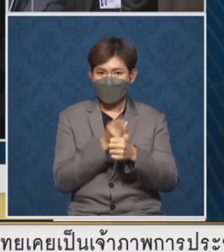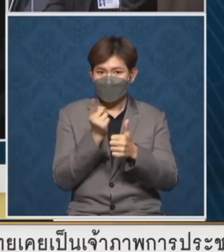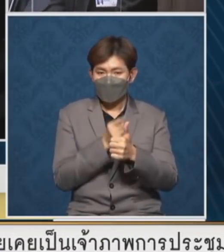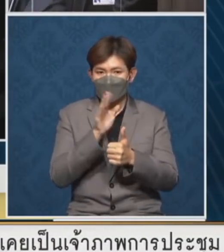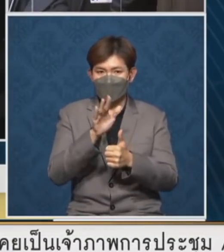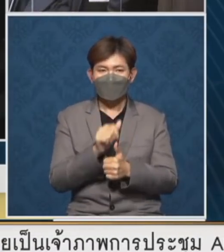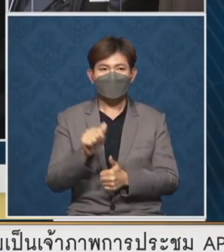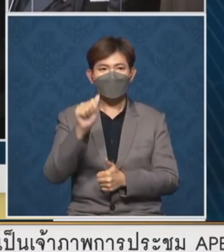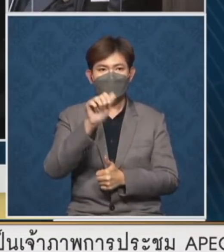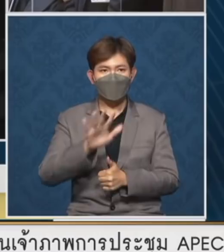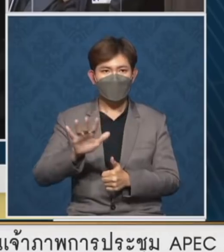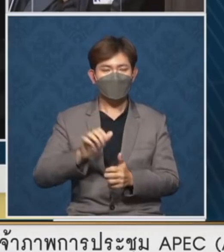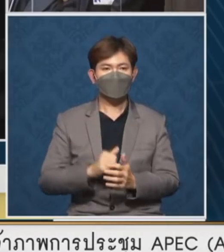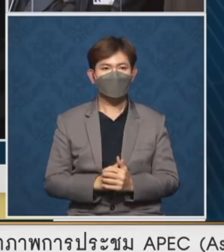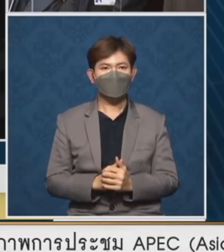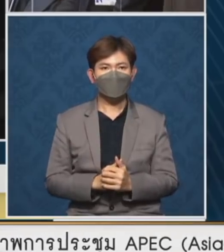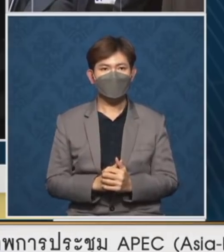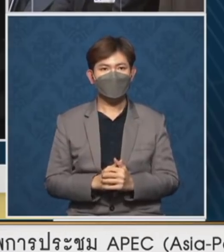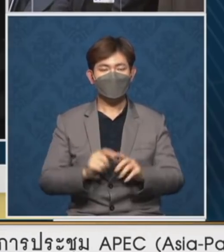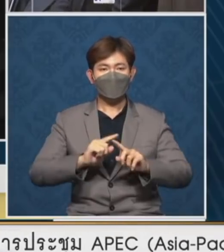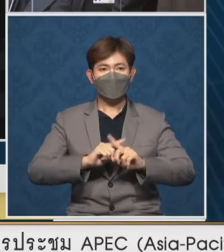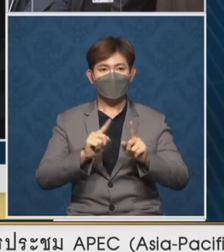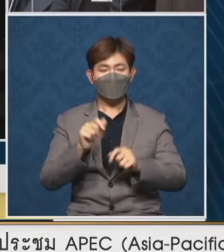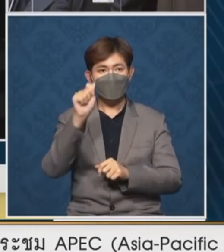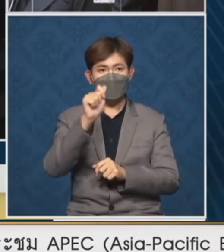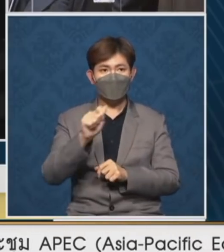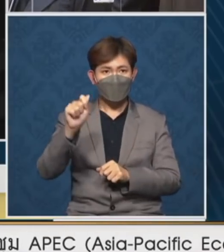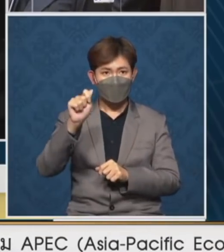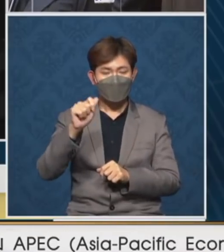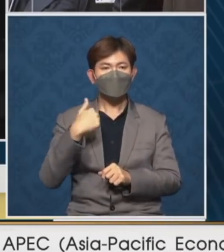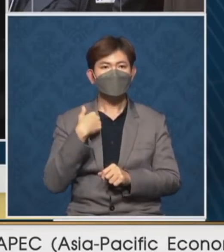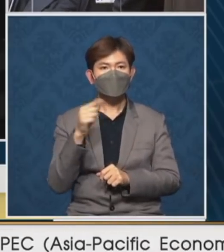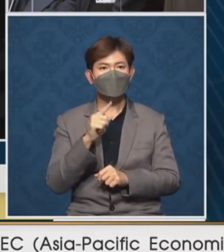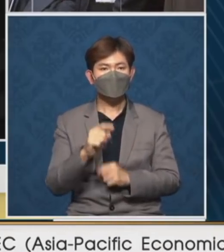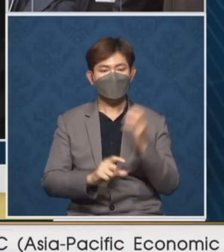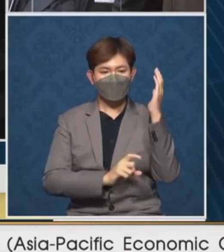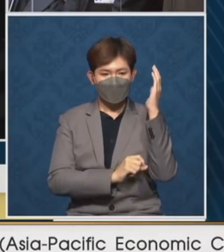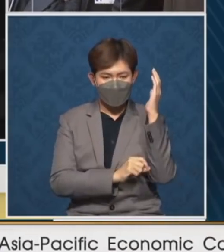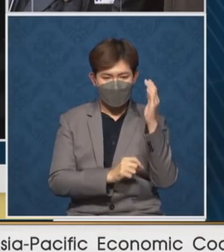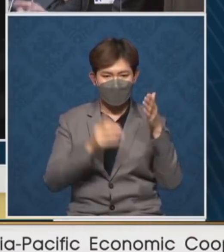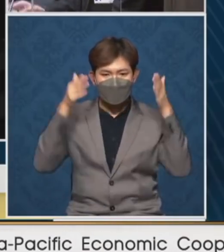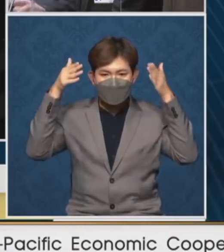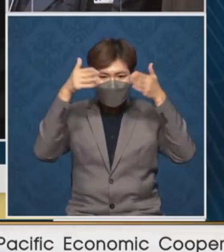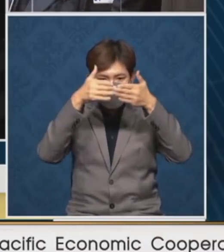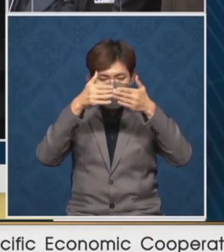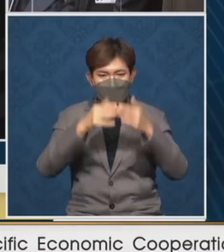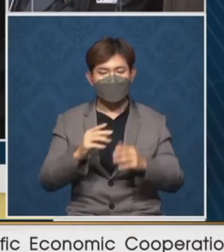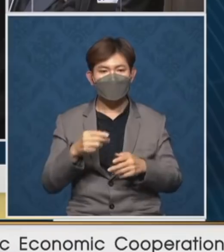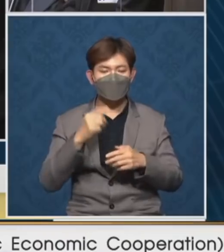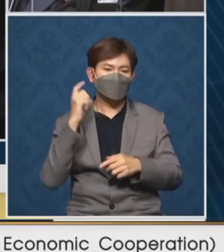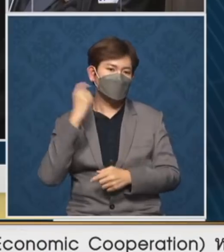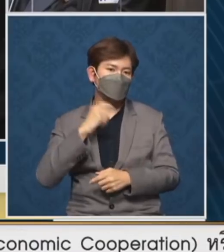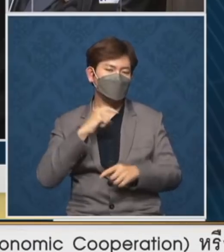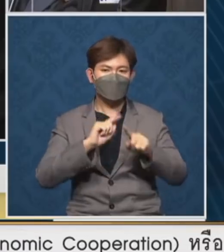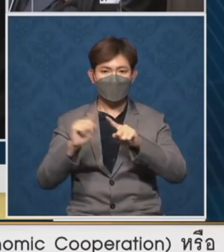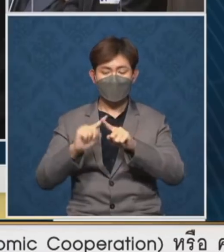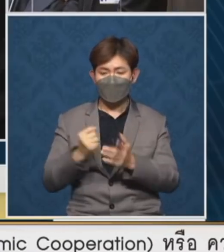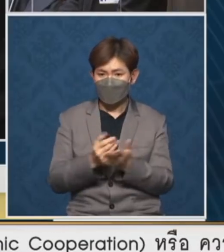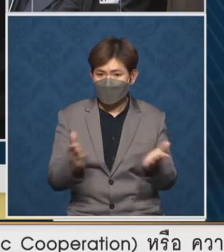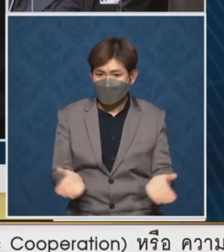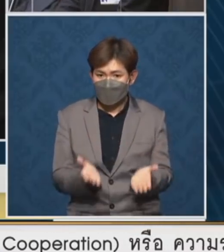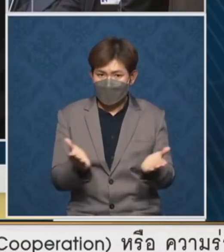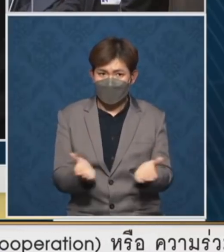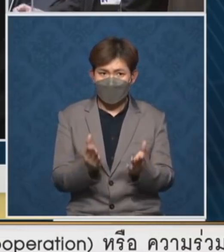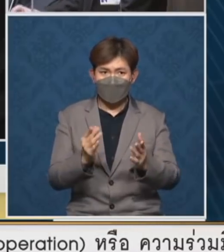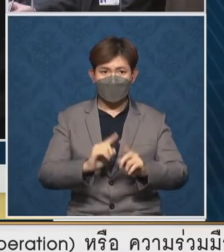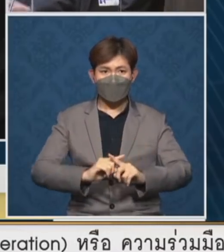ภาคครับและในภูมิภาคนี้ทั้งสิงคโปร์อินโดนีเซียฮ่องกงก็ได้รับการสนับสนุนในลักษณะนี้ครับแต่ด้วยสภา